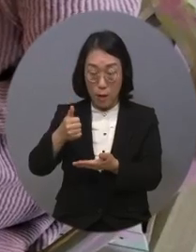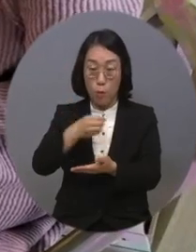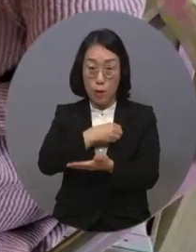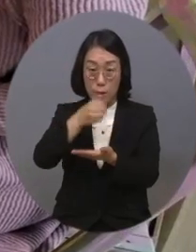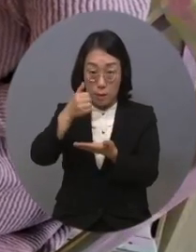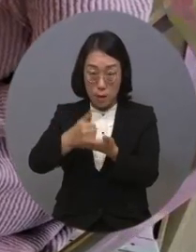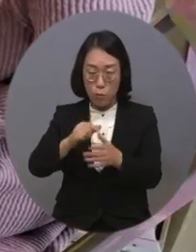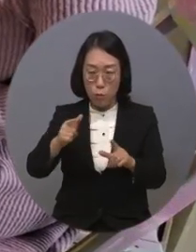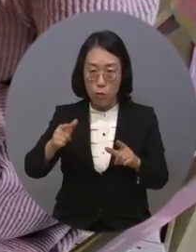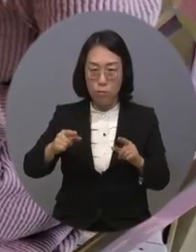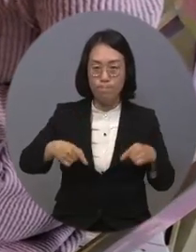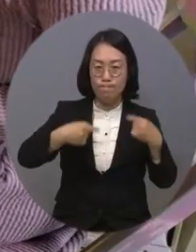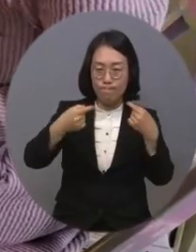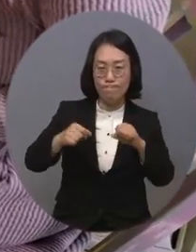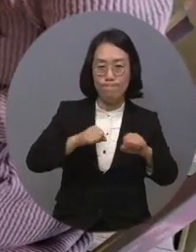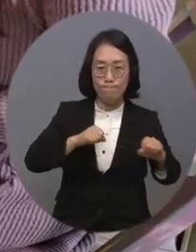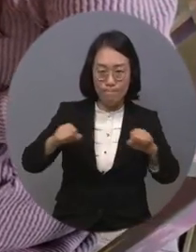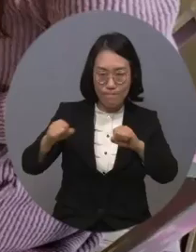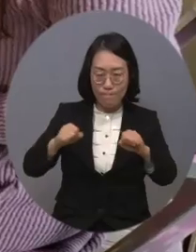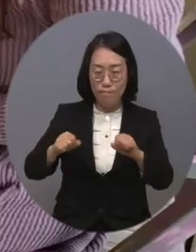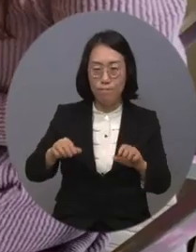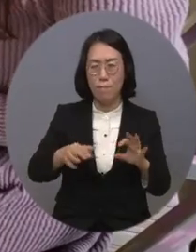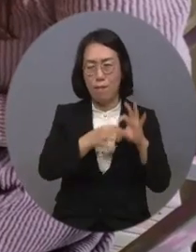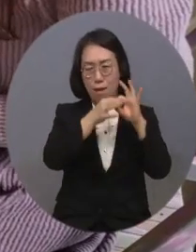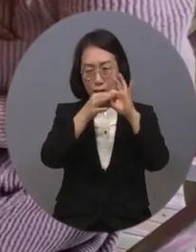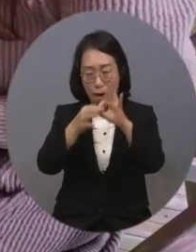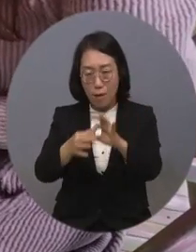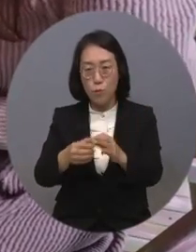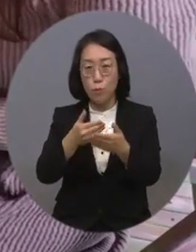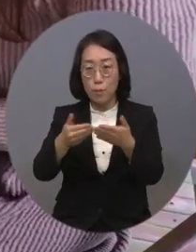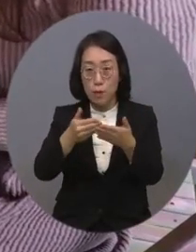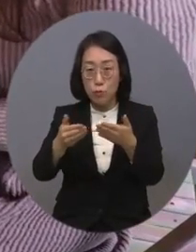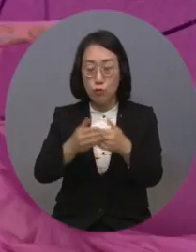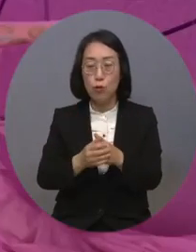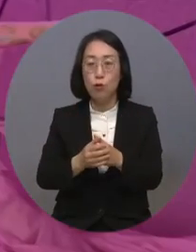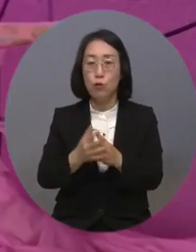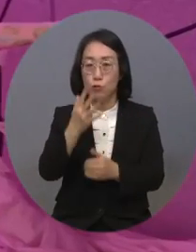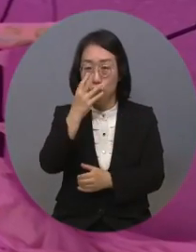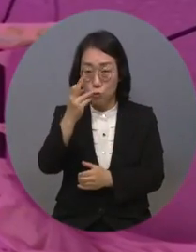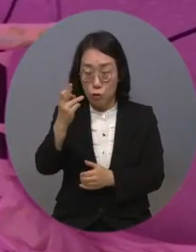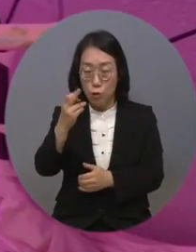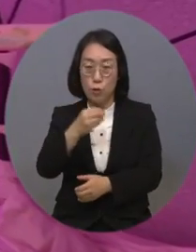활발한 작품 활동과 함께 현재는 한국미협